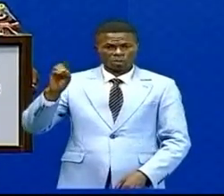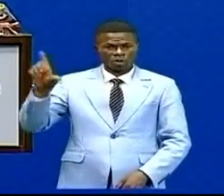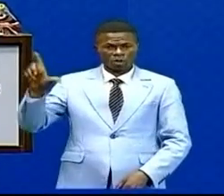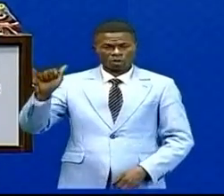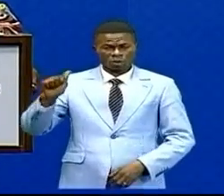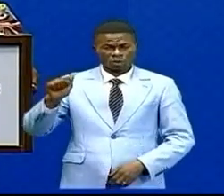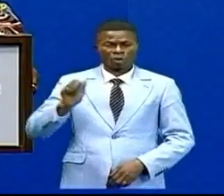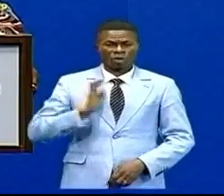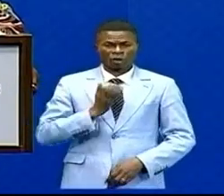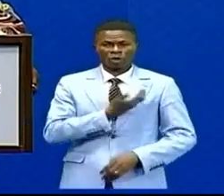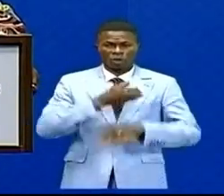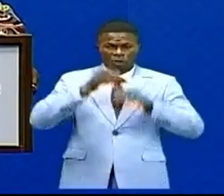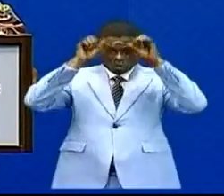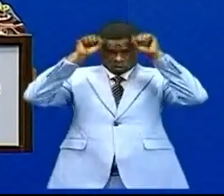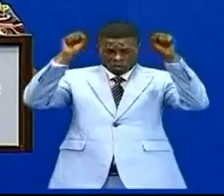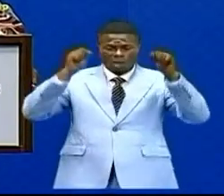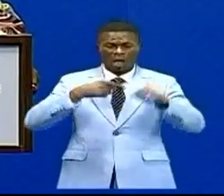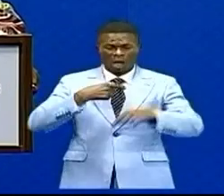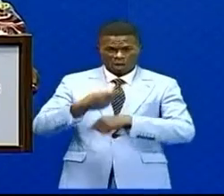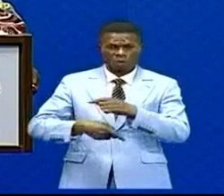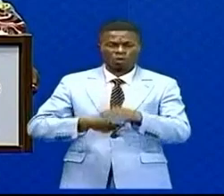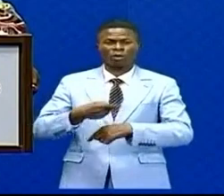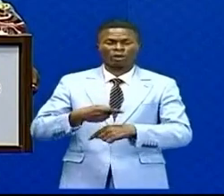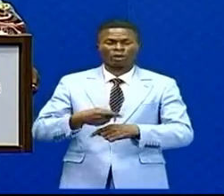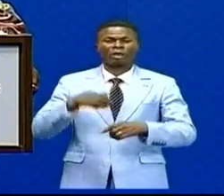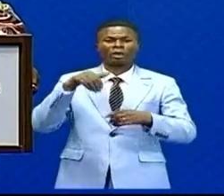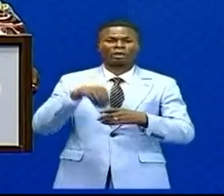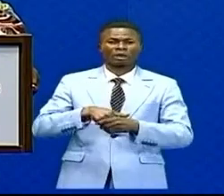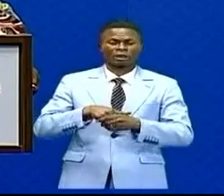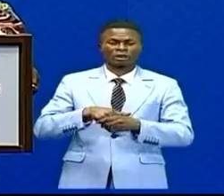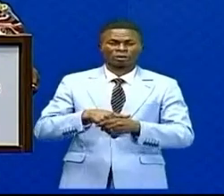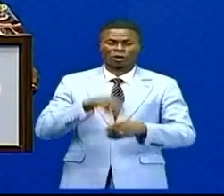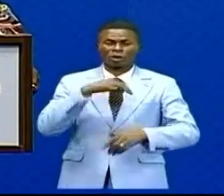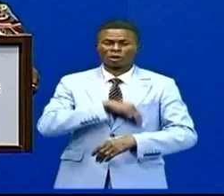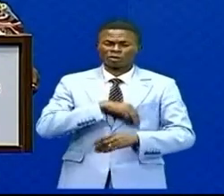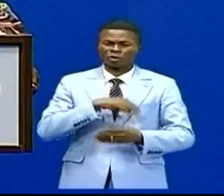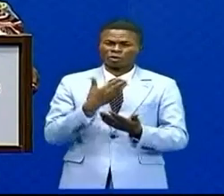de la République a relancé, à travers une